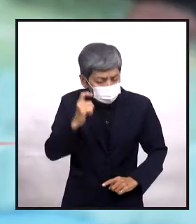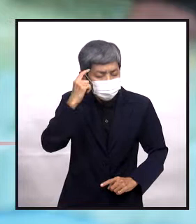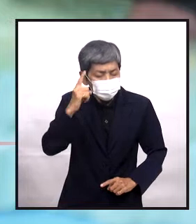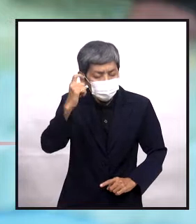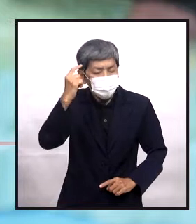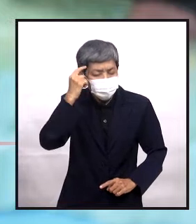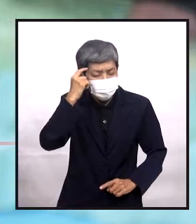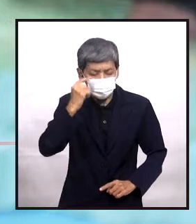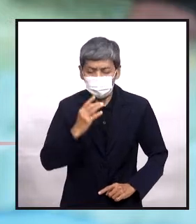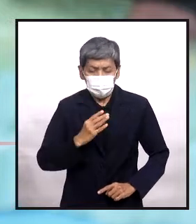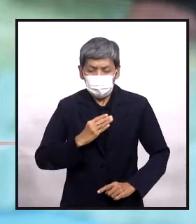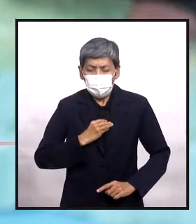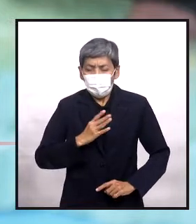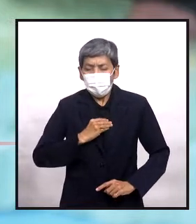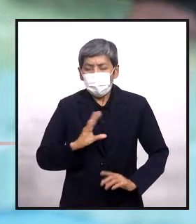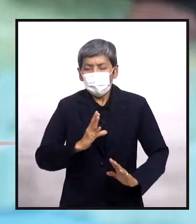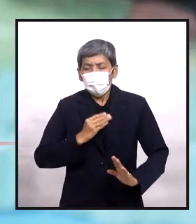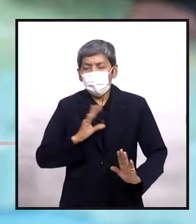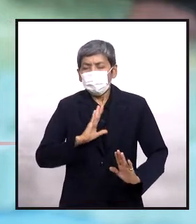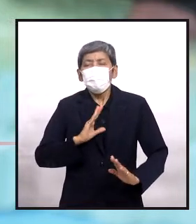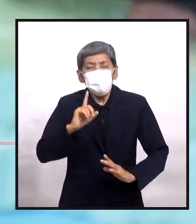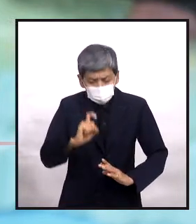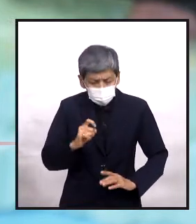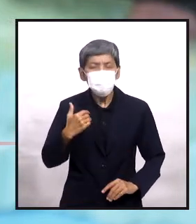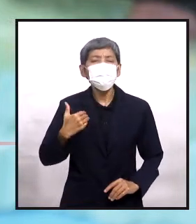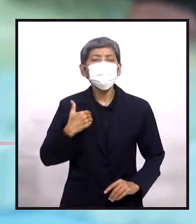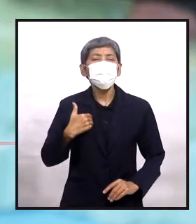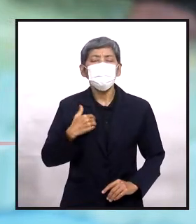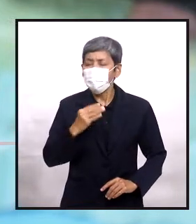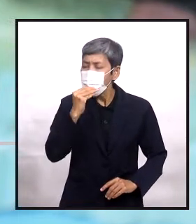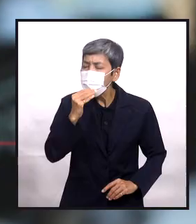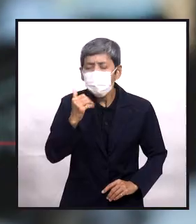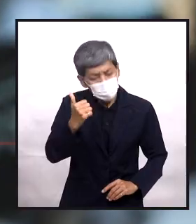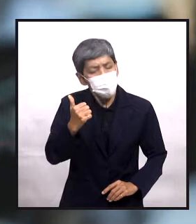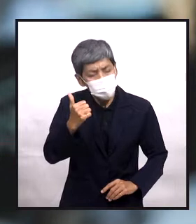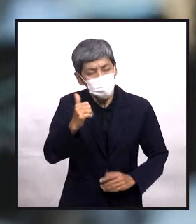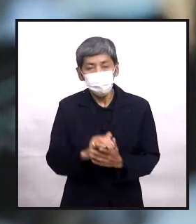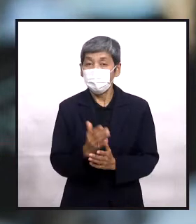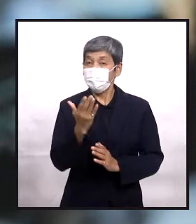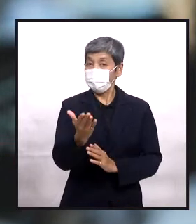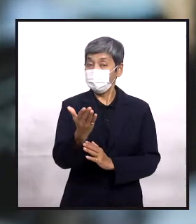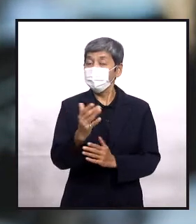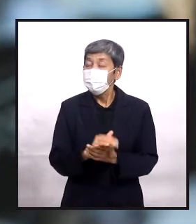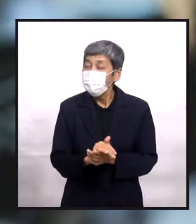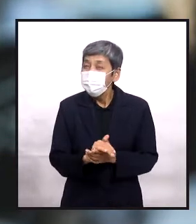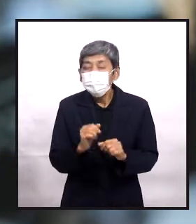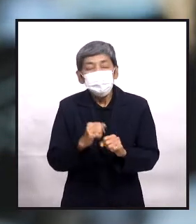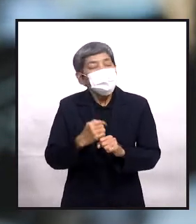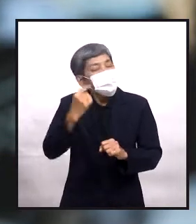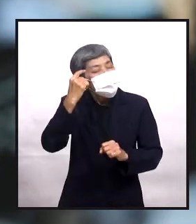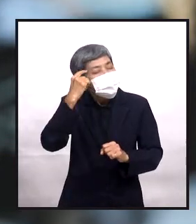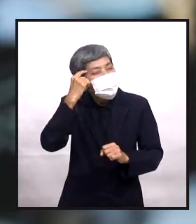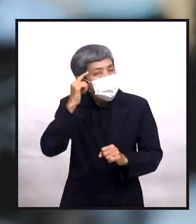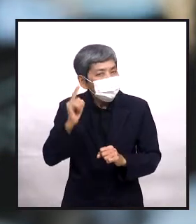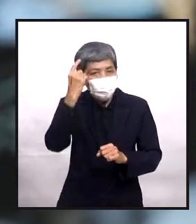ายไม่ใช่เป็นเรื่องที่น่าหลีกเลี่ยงน่าต้องห้ามพูดอะไรแบบนั้น ถ้าอุ่นนิยามตัวคุณใหม่ว่าคุณใหม่เนี่ยเป็นผู้เปิดท